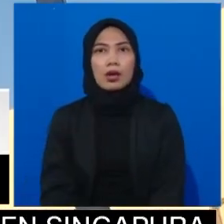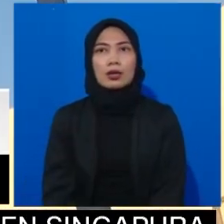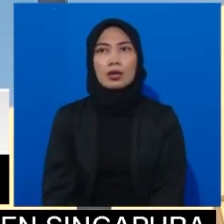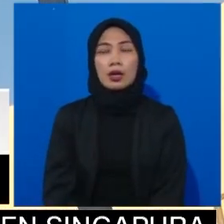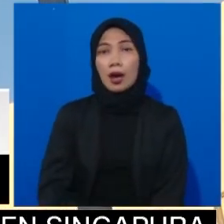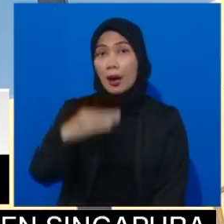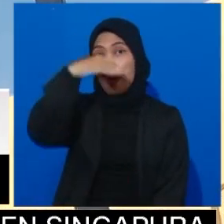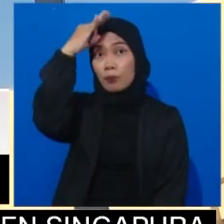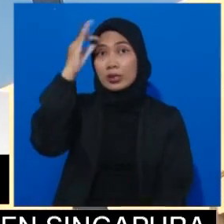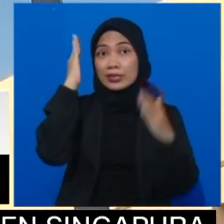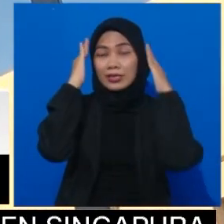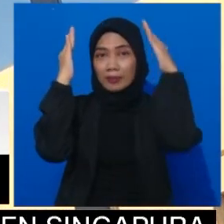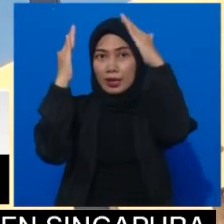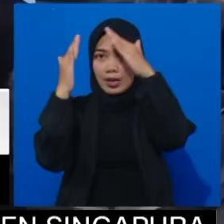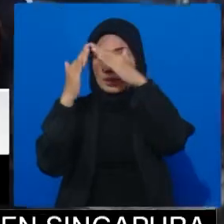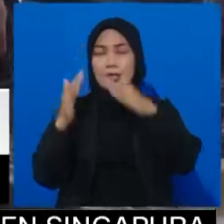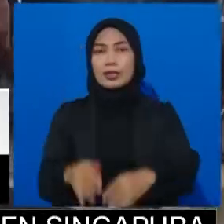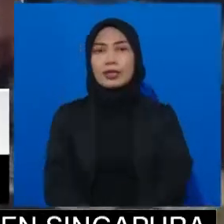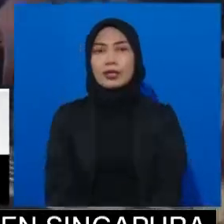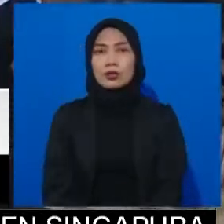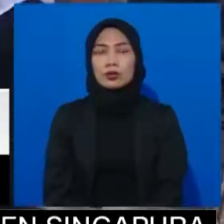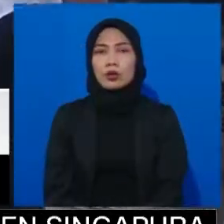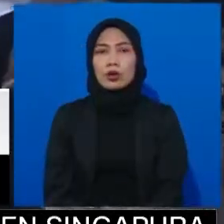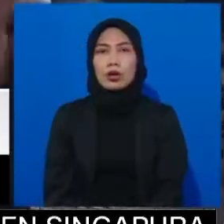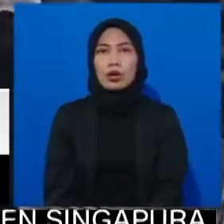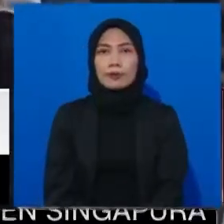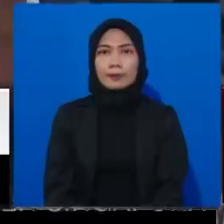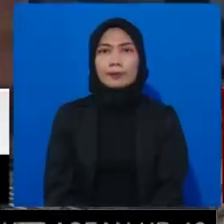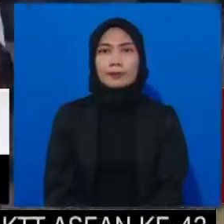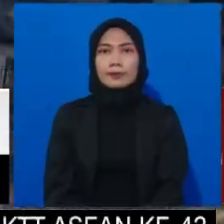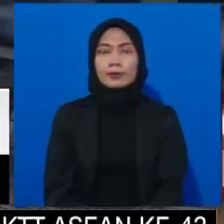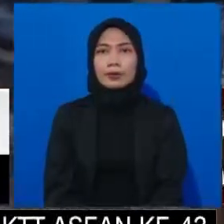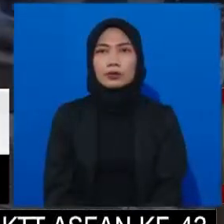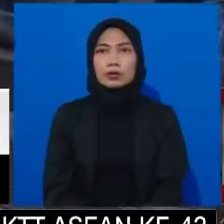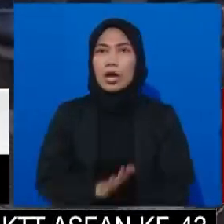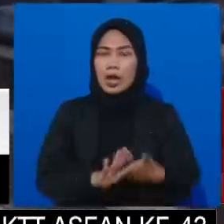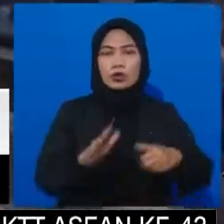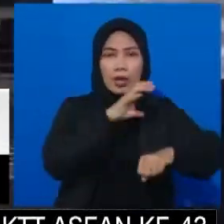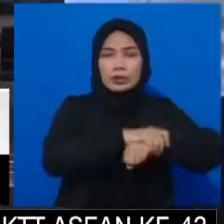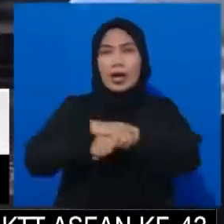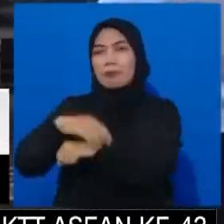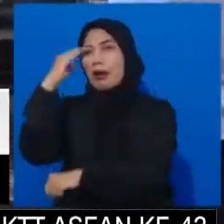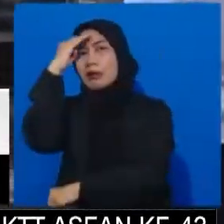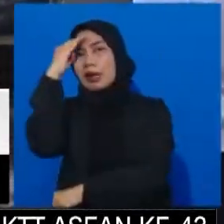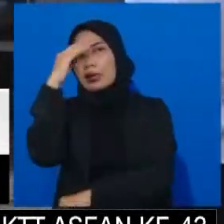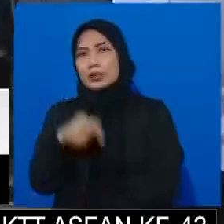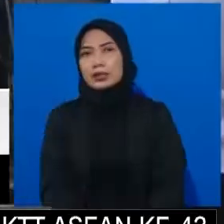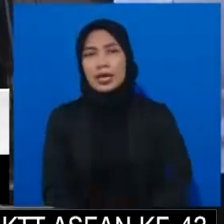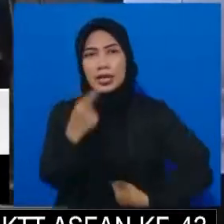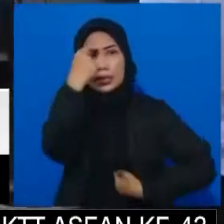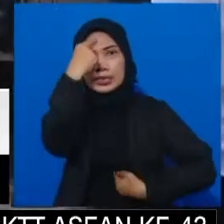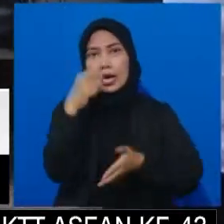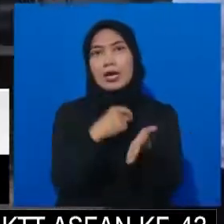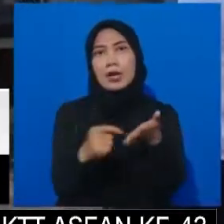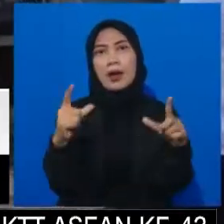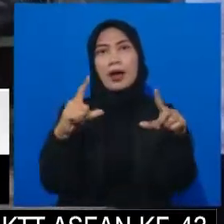Polrestabes Makassar yang menerima laporan dari Aliansi Peduli Hewan Indonesia, APHI, kemudian menangkap pria dalam video tersebut yang berinisial A pada Kamis